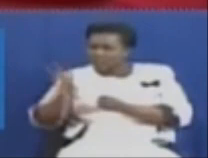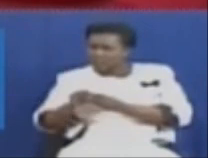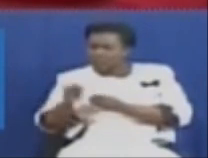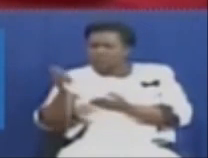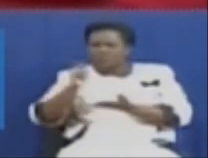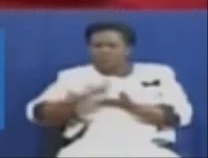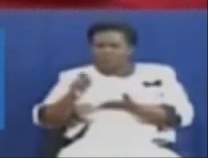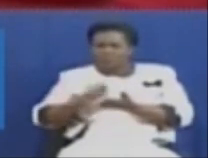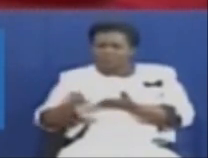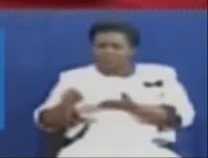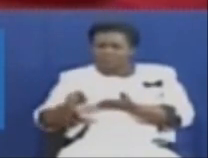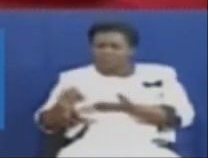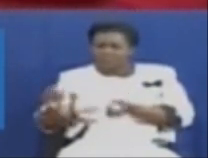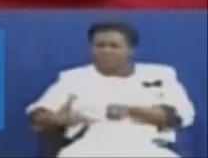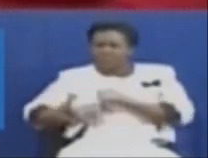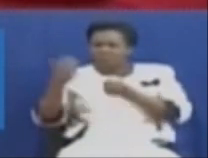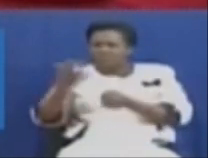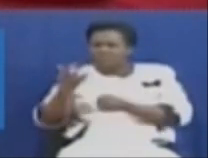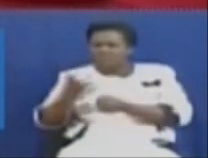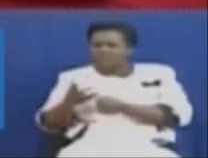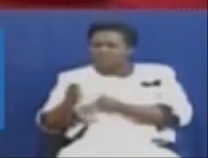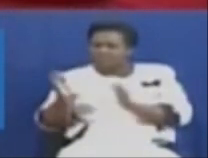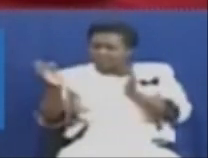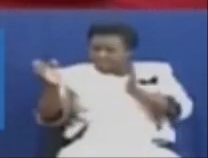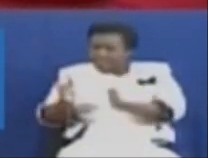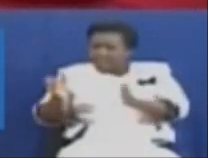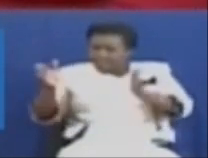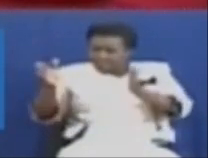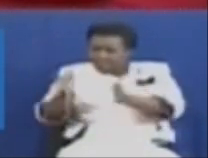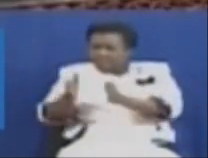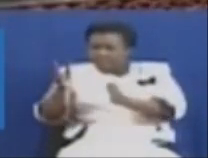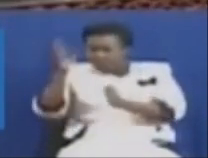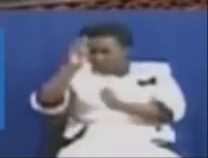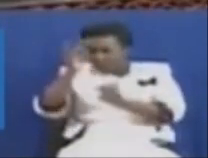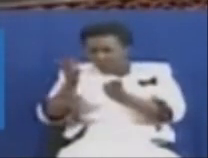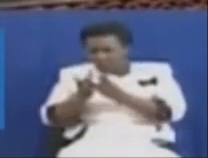Mheshimiwa Zakaria Isai, swali la nyongeza.